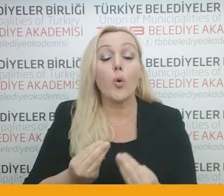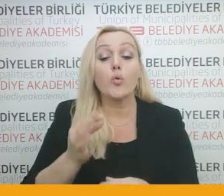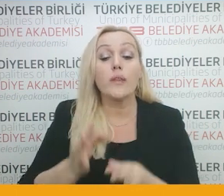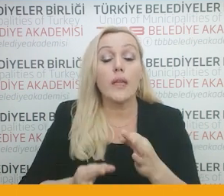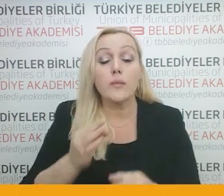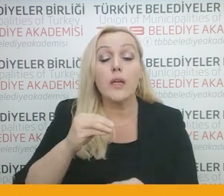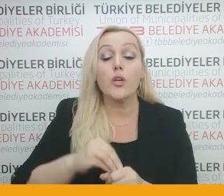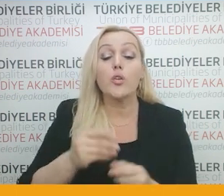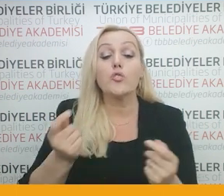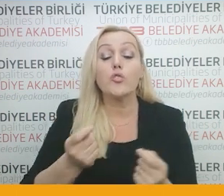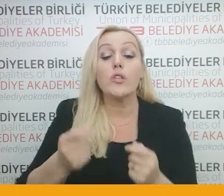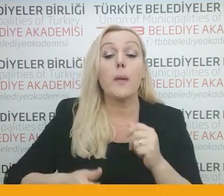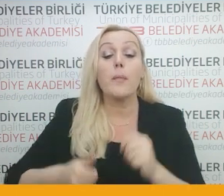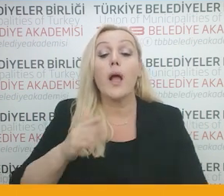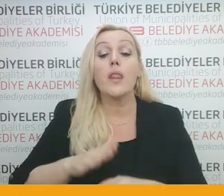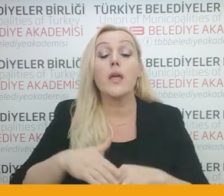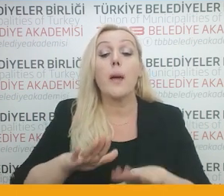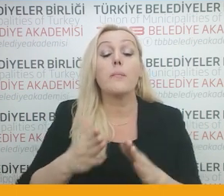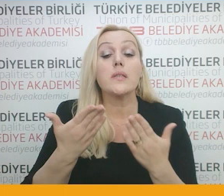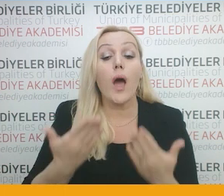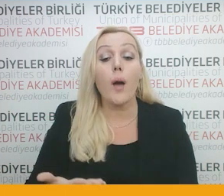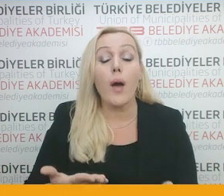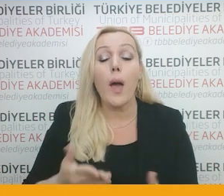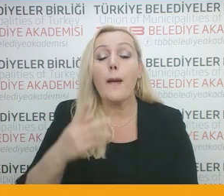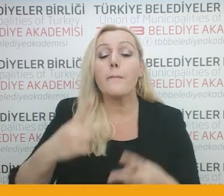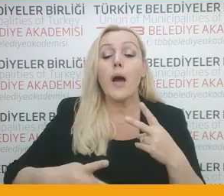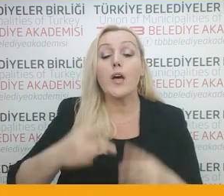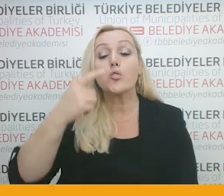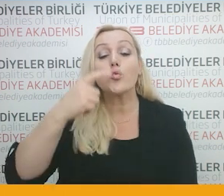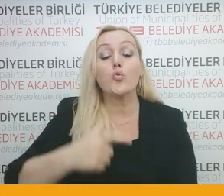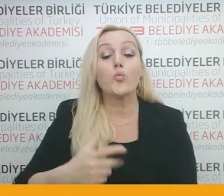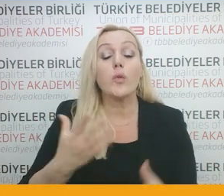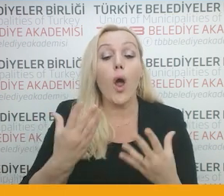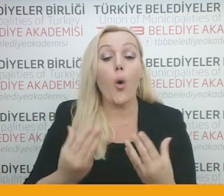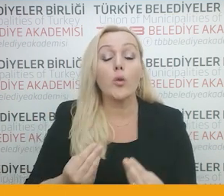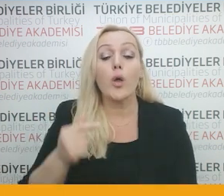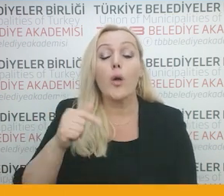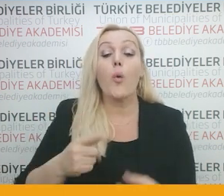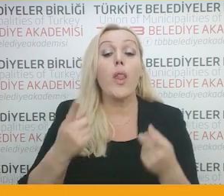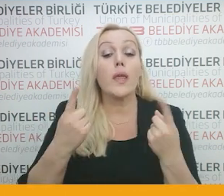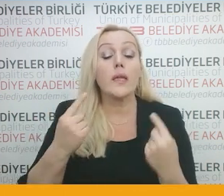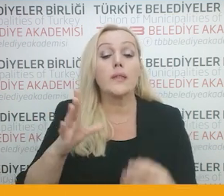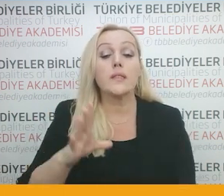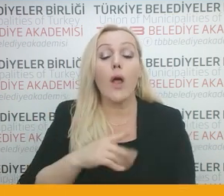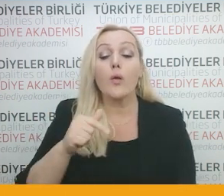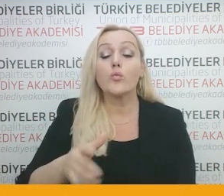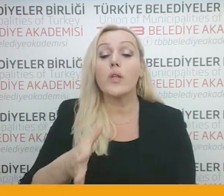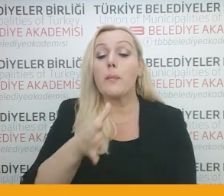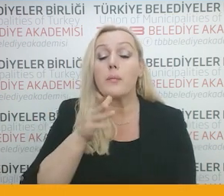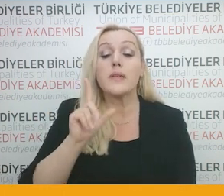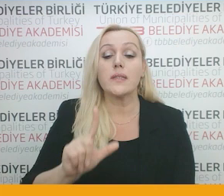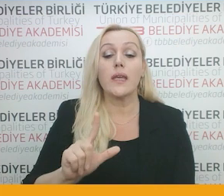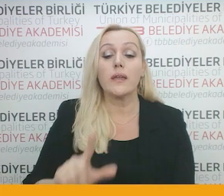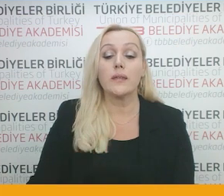Bakanlığı gerekli mali denetim yapmıyor. Ancak istisnai olarak durumlar olabilir. Böyle bir yetkisi de var. Bunun da bilinmesi